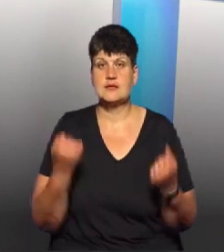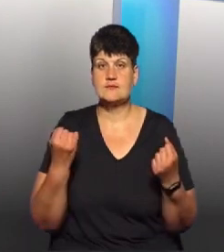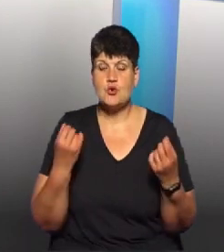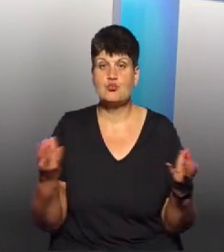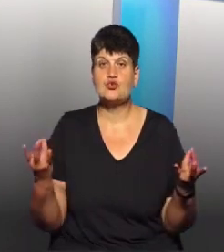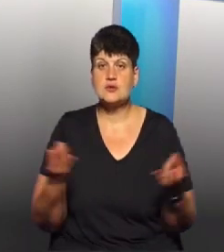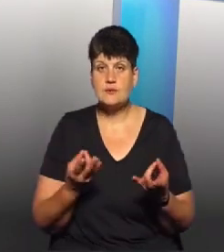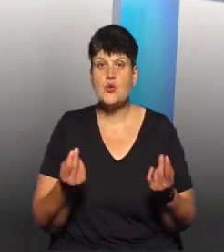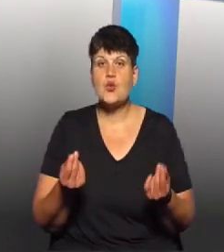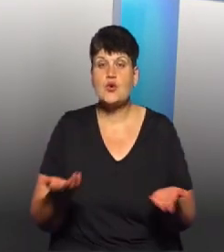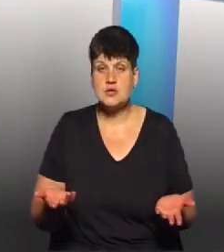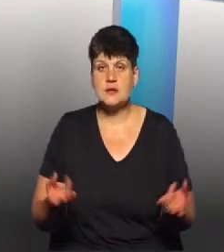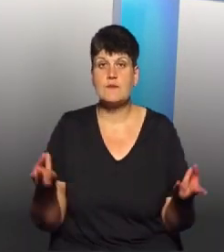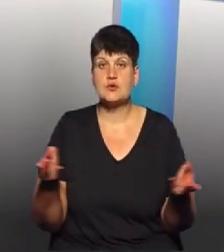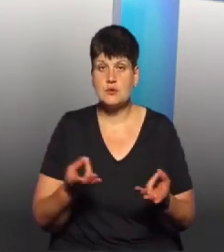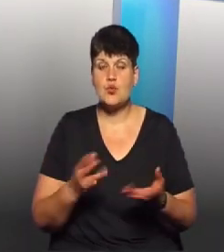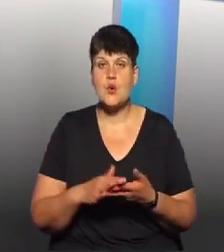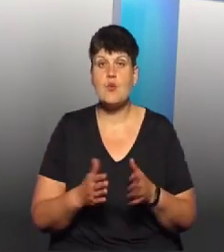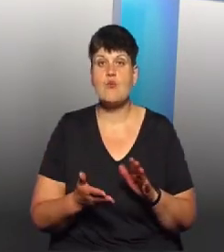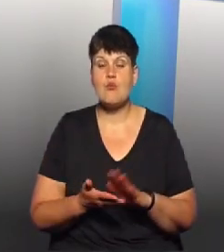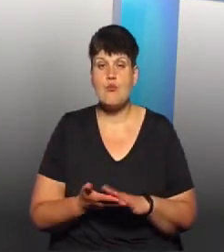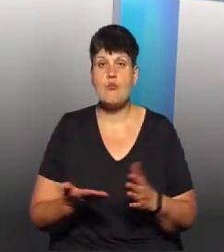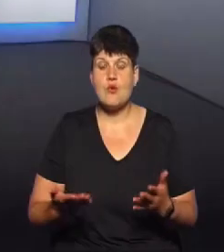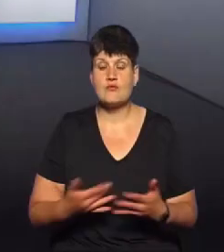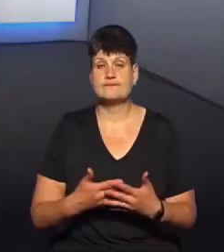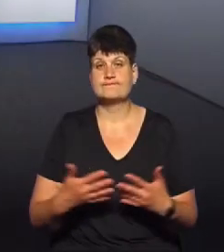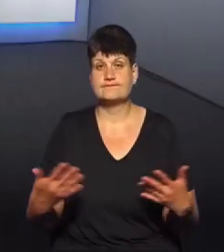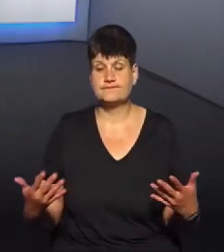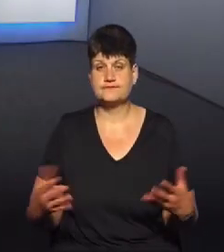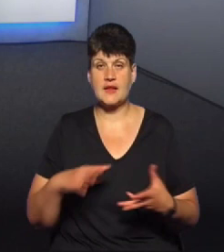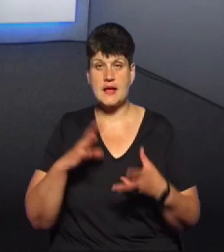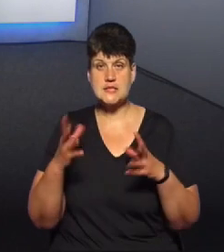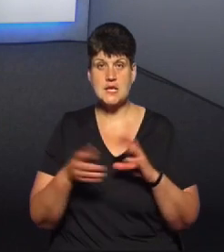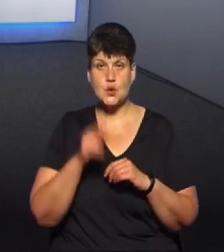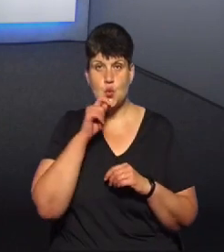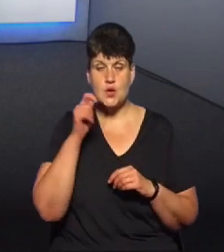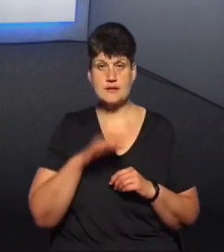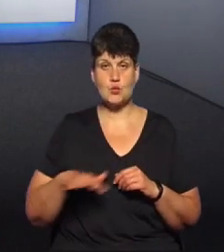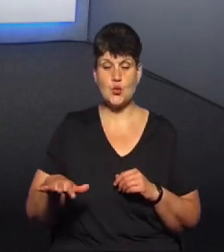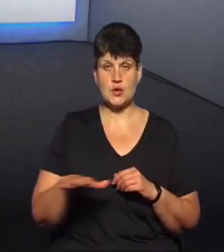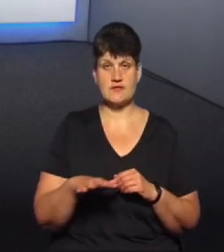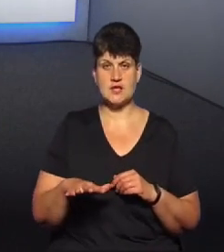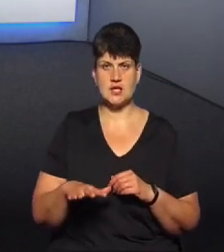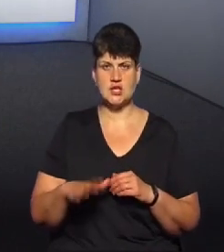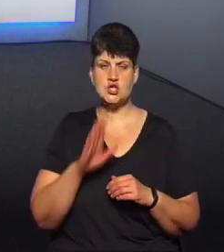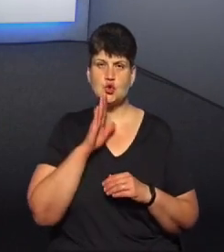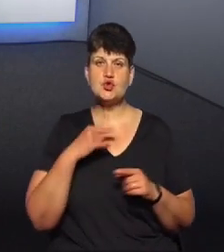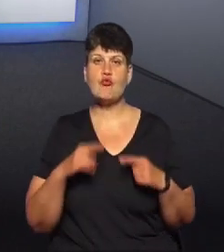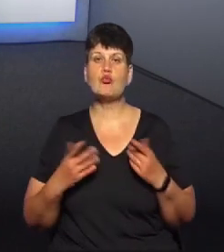грошей, потребує умов і тому подібне. А на загальноукраїнському рівні жіночий футбол?